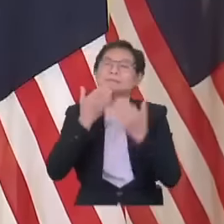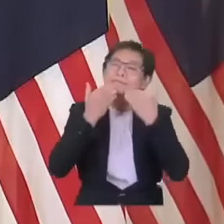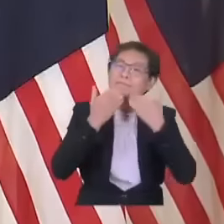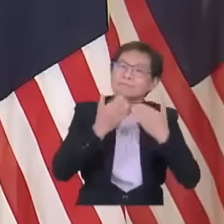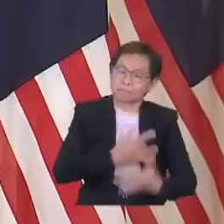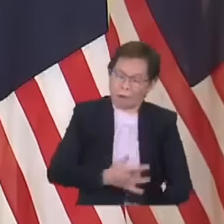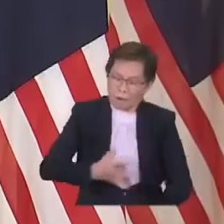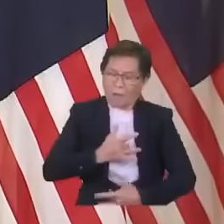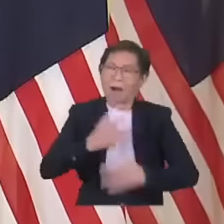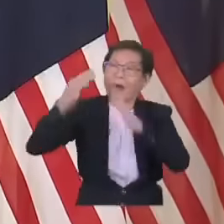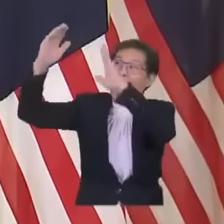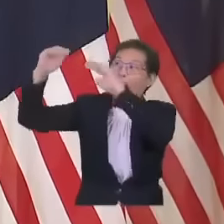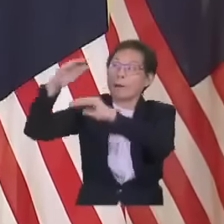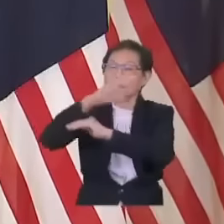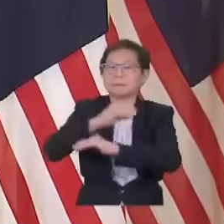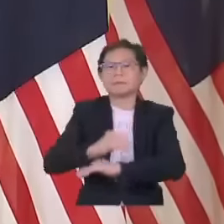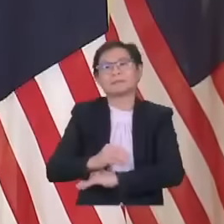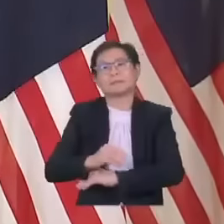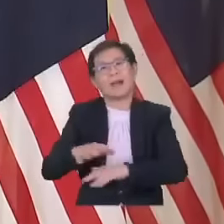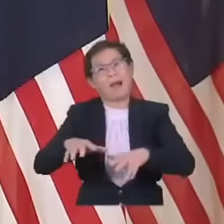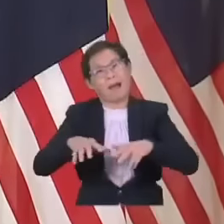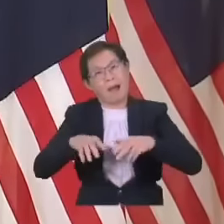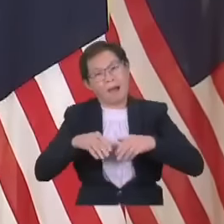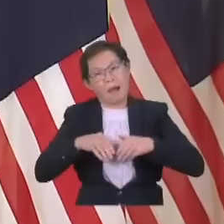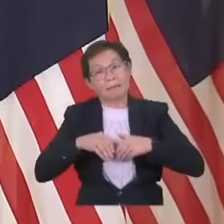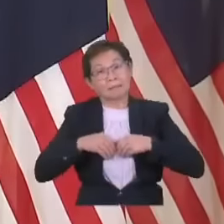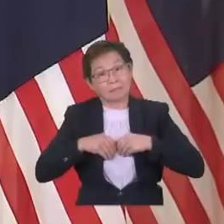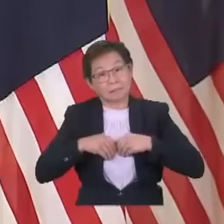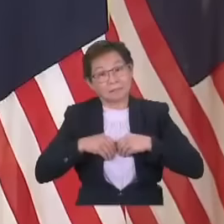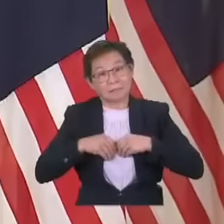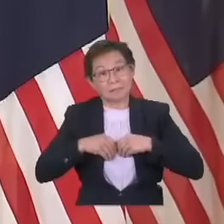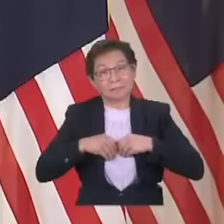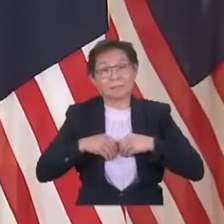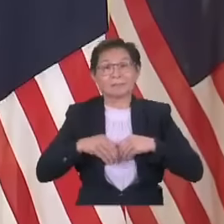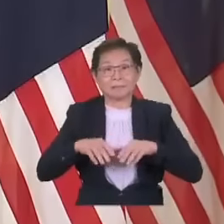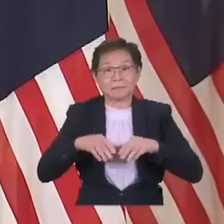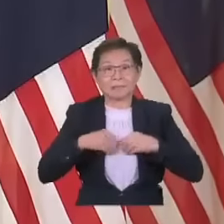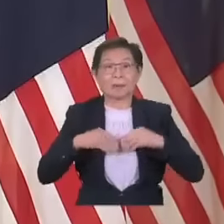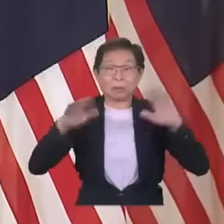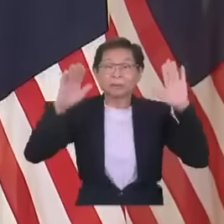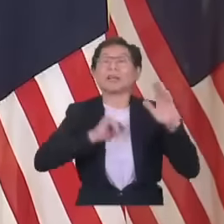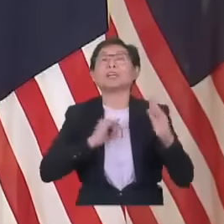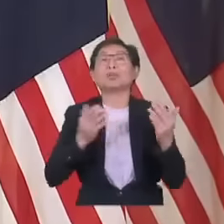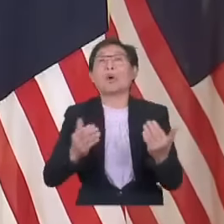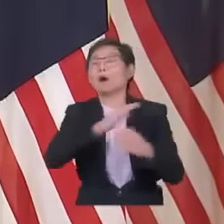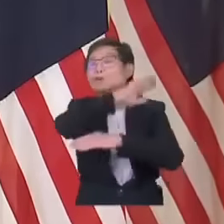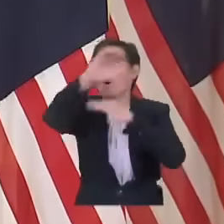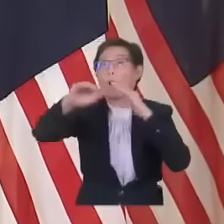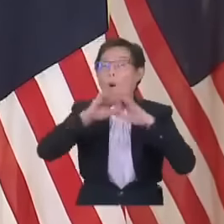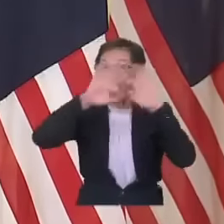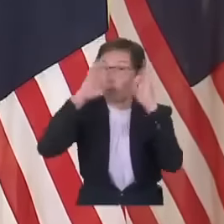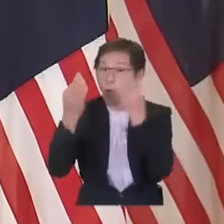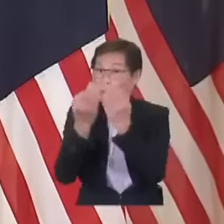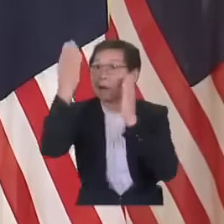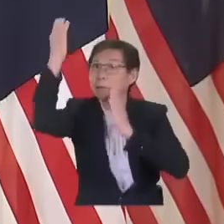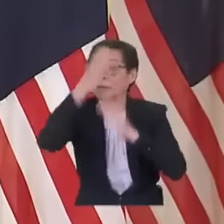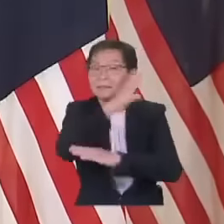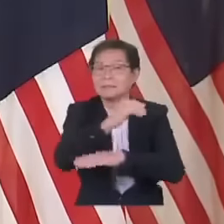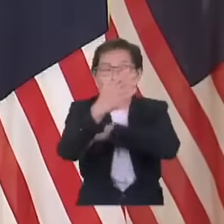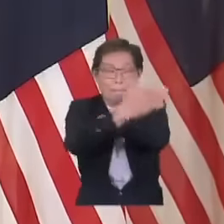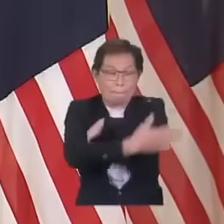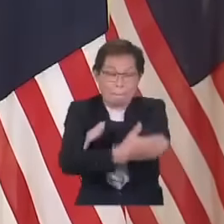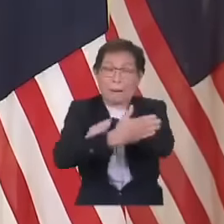harapan dan tawakal saya mendoakan semoga seluruh keluarga Malaysia dan